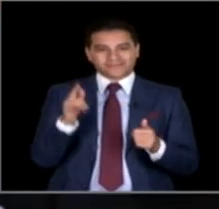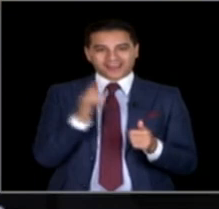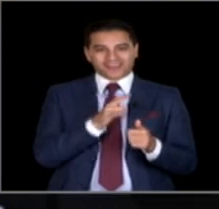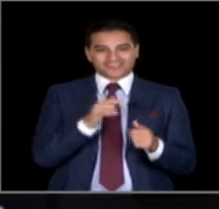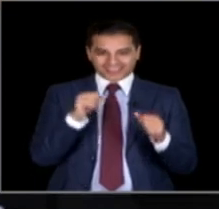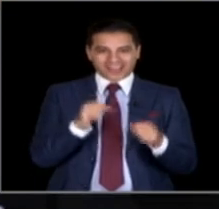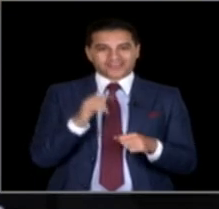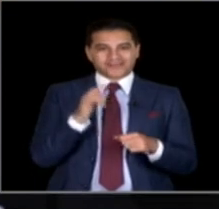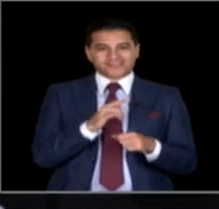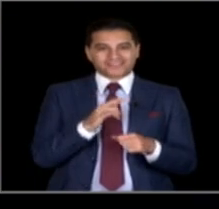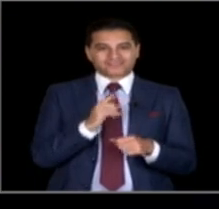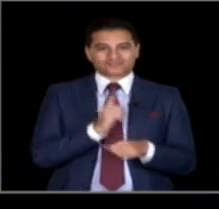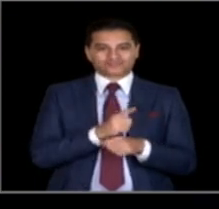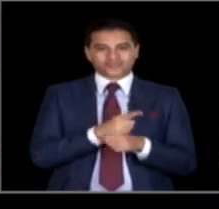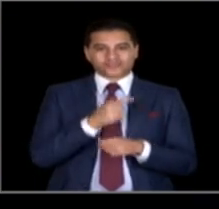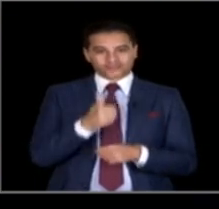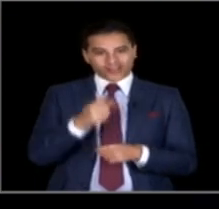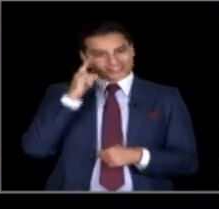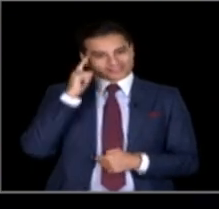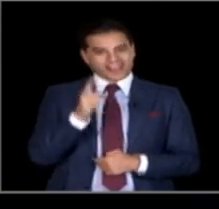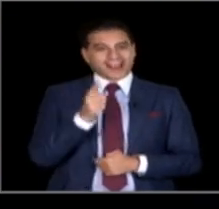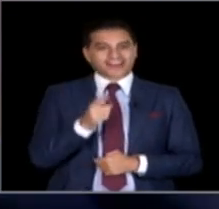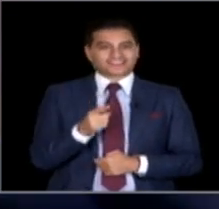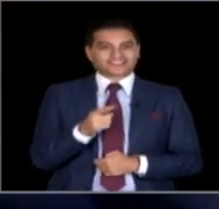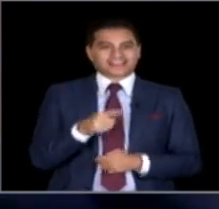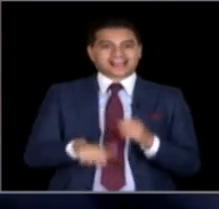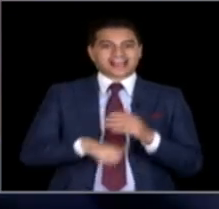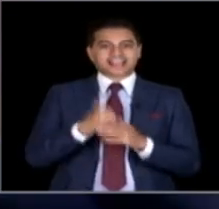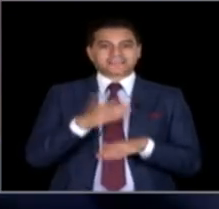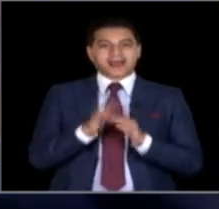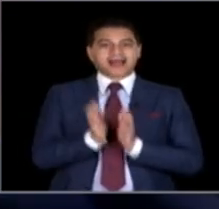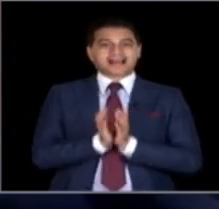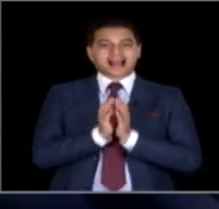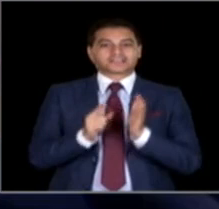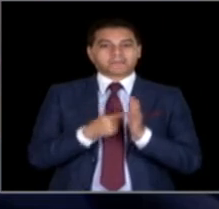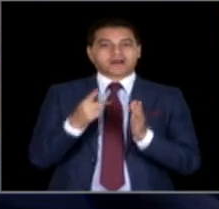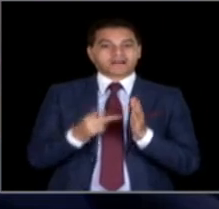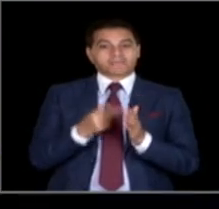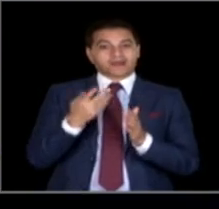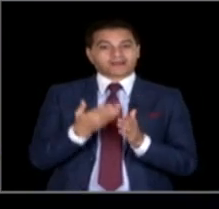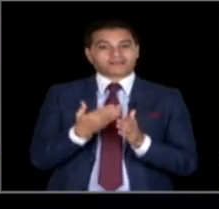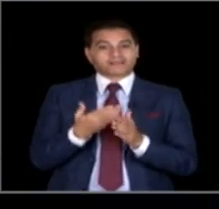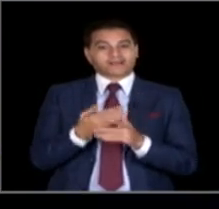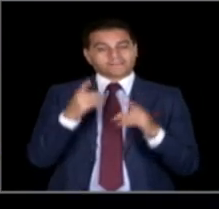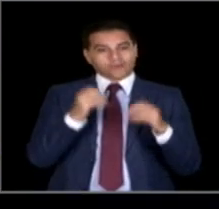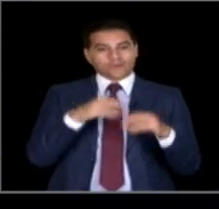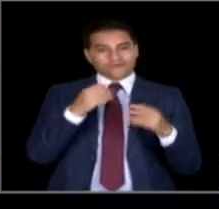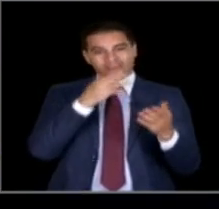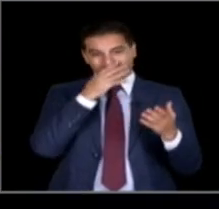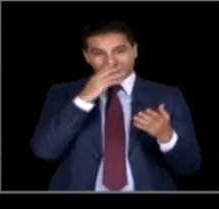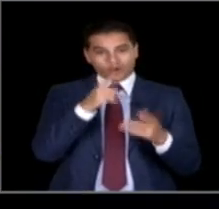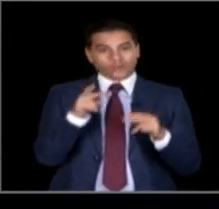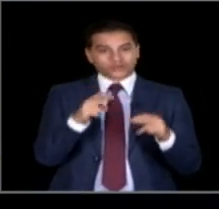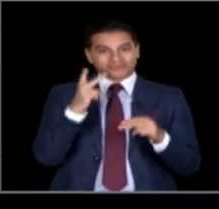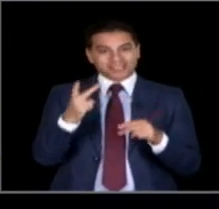اسامه؟ ايوه. مدير فني شاطر عشان تبقى عارف. ايوه. كسب الكاس مرتين، الموسم الثاني والموسم الثالث،